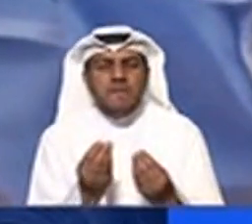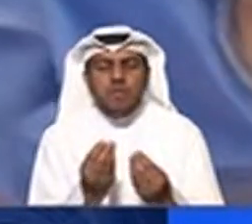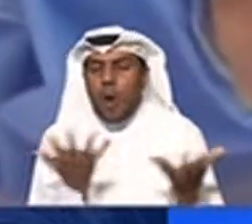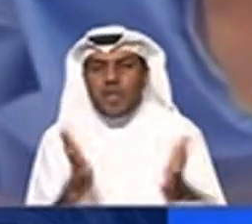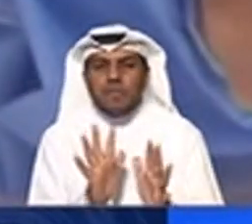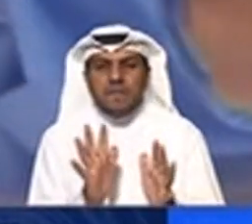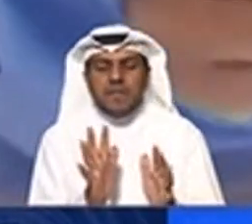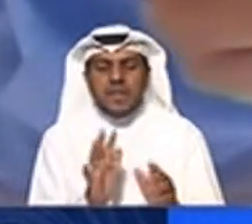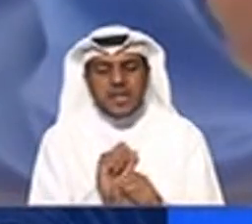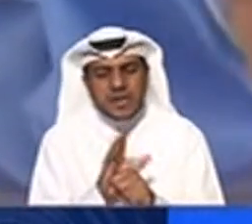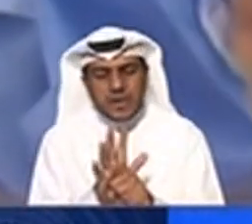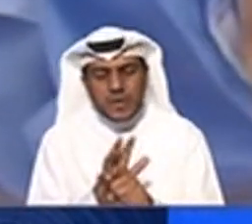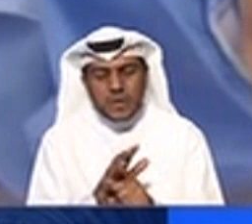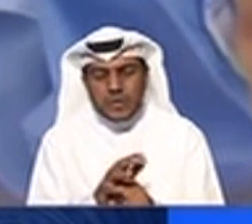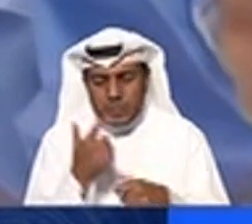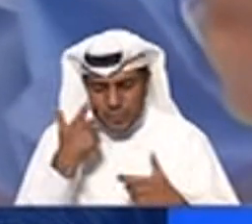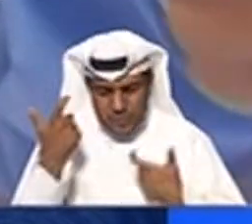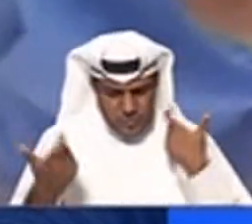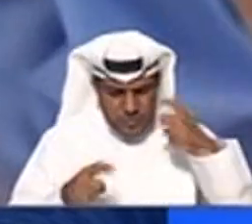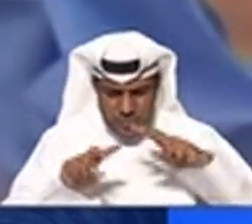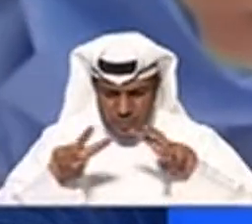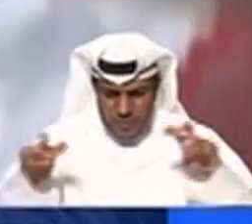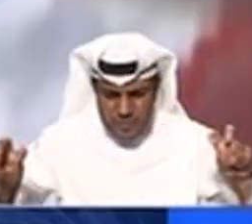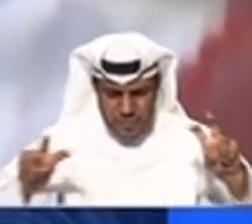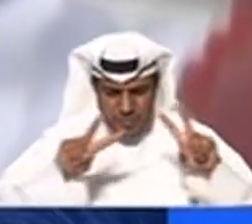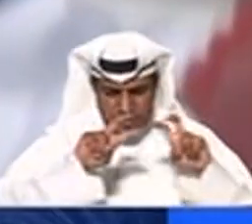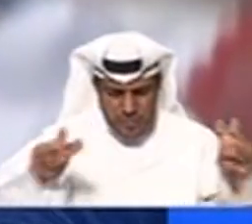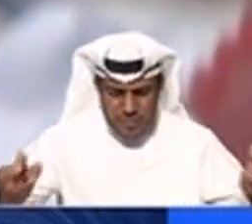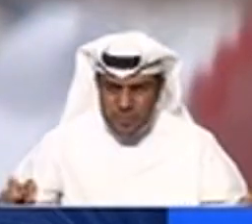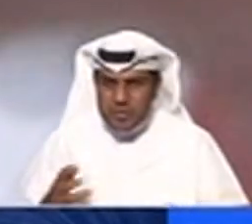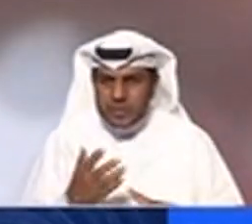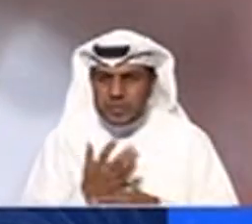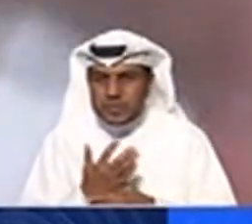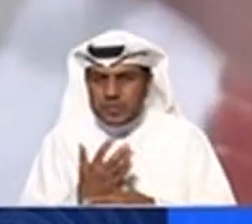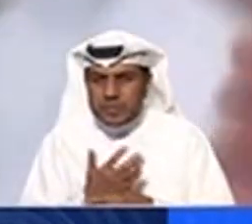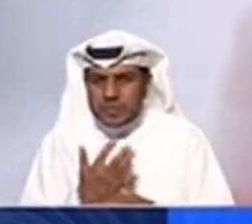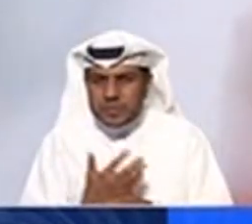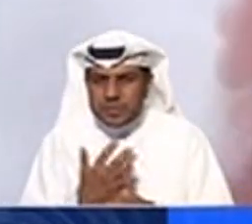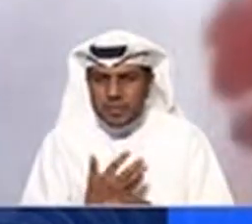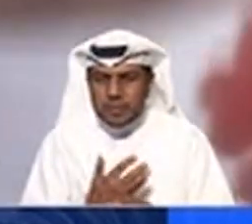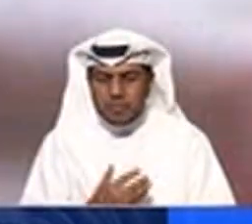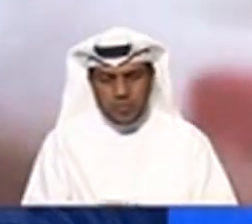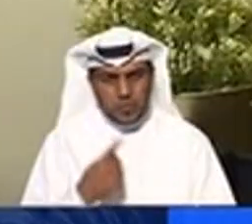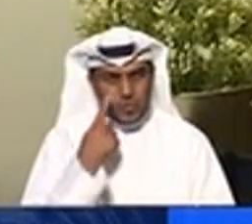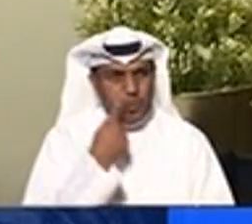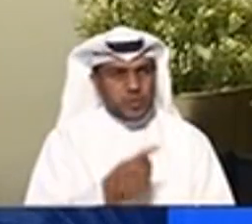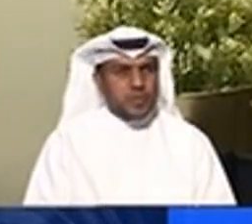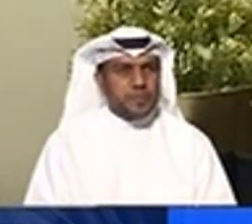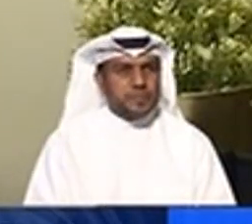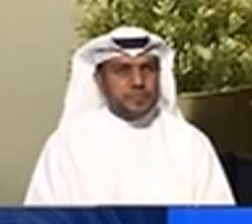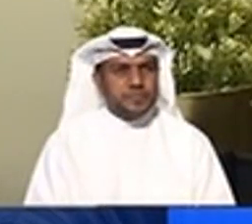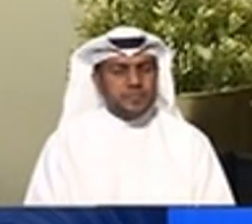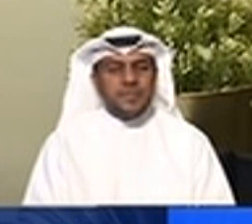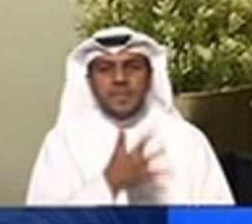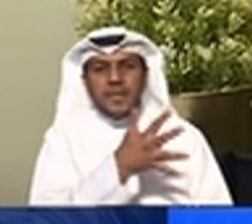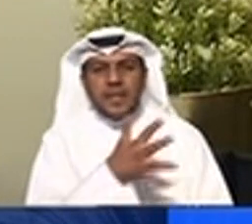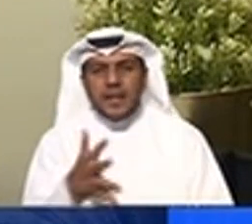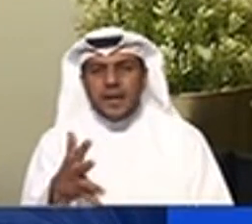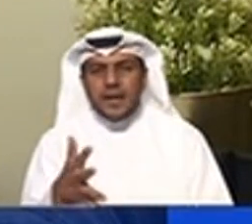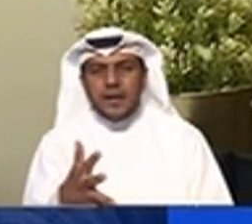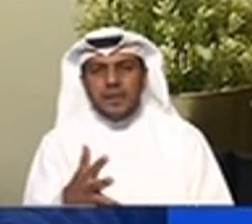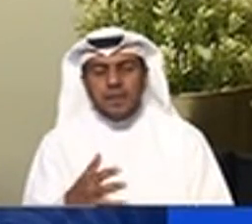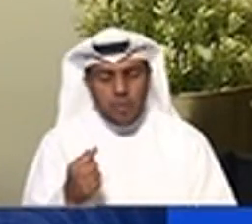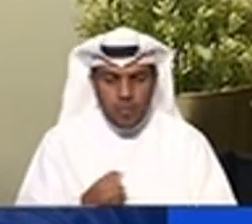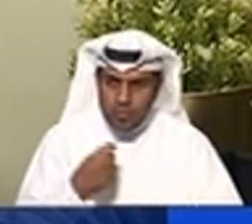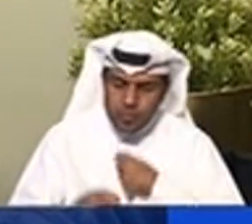الأطفال وعلم الأوبئة بأن الأسباب تعود لعدة عوامل، منها الأطفال يستخدمون ردة فعل